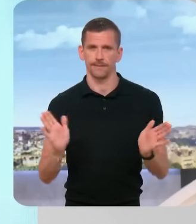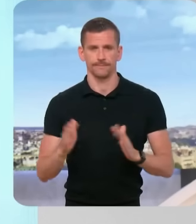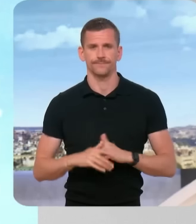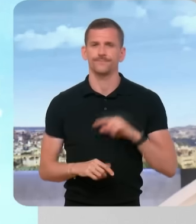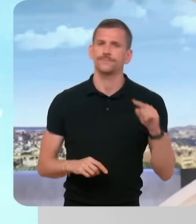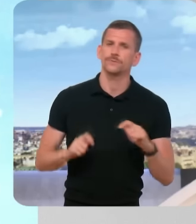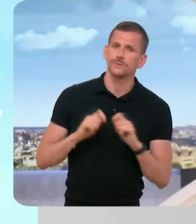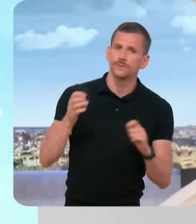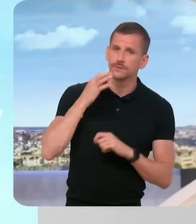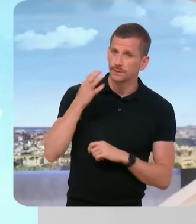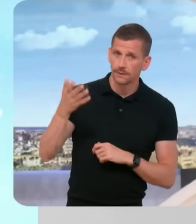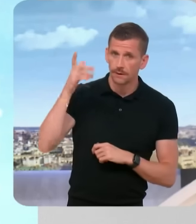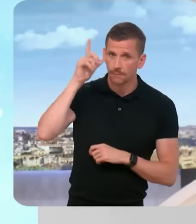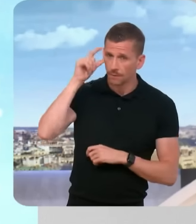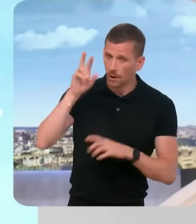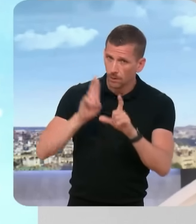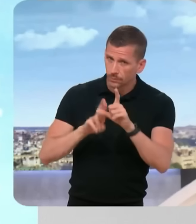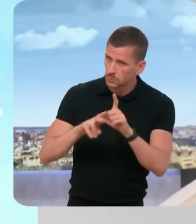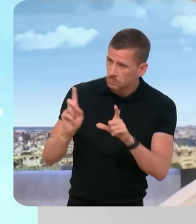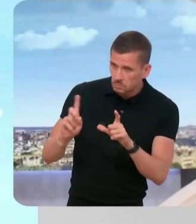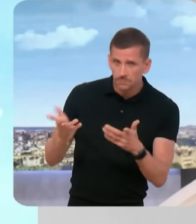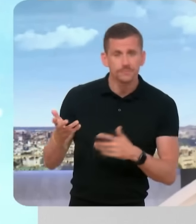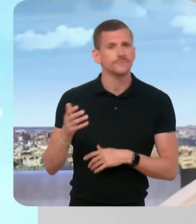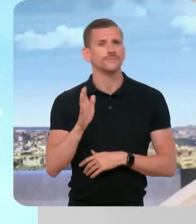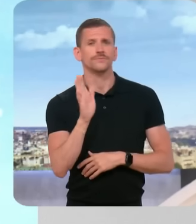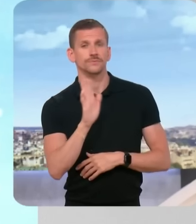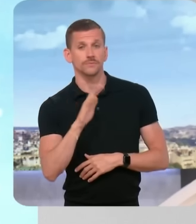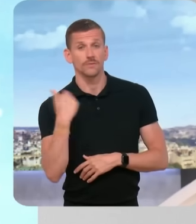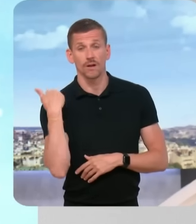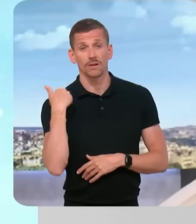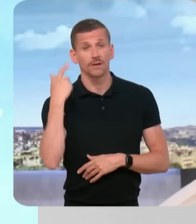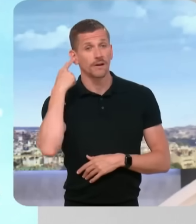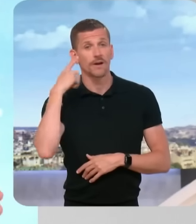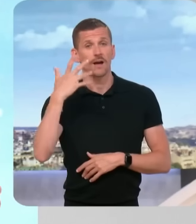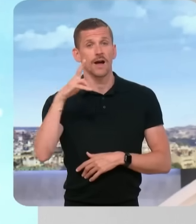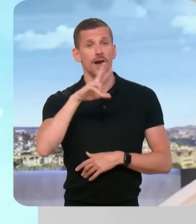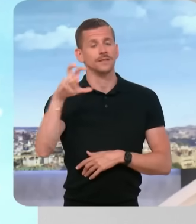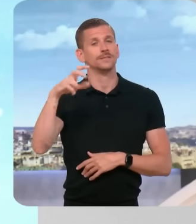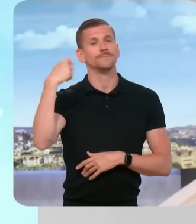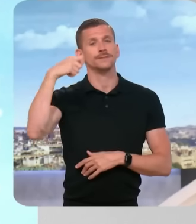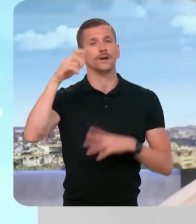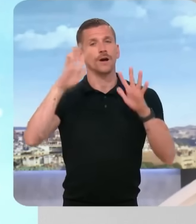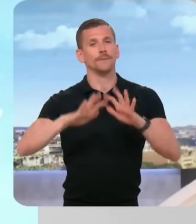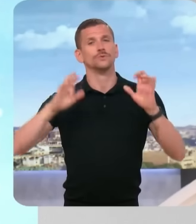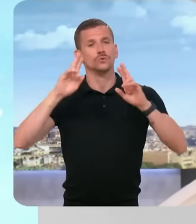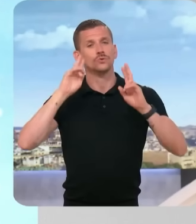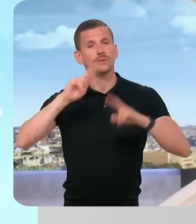pas le cas des Républicains. J'ai entendu, il y a peu de temps, l'ancienne présidente de l'Assemblée nationale, je dois vous le dire, expliquer